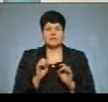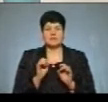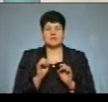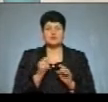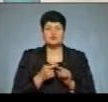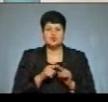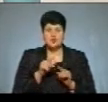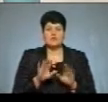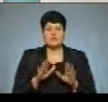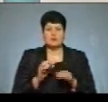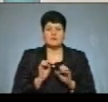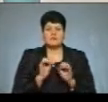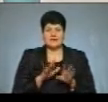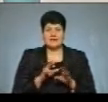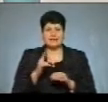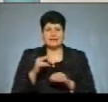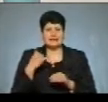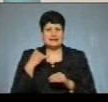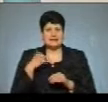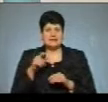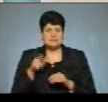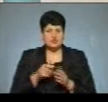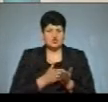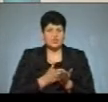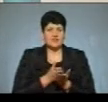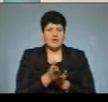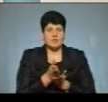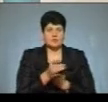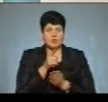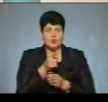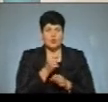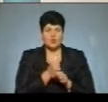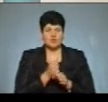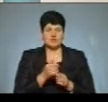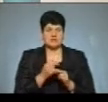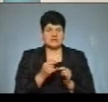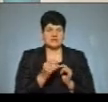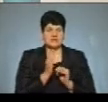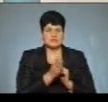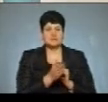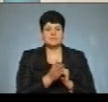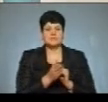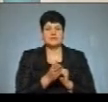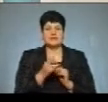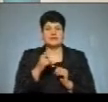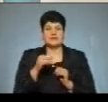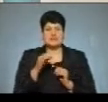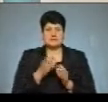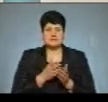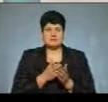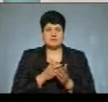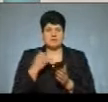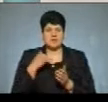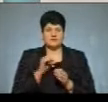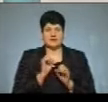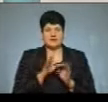такому випадку передає диспетчеру напрямку на його робочий стіл, і диспетчер напрямку передає виклик